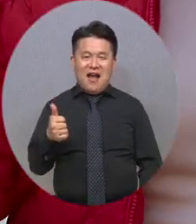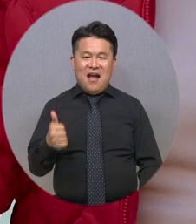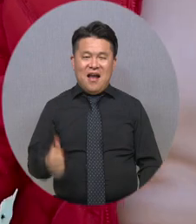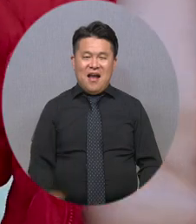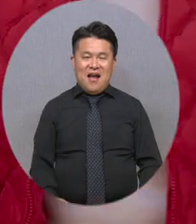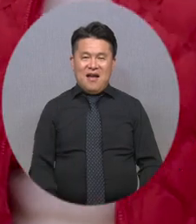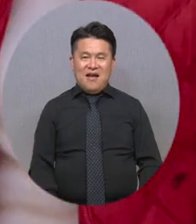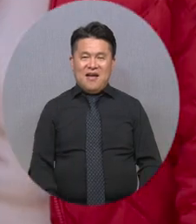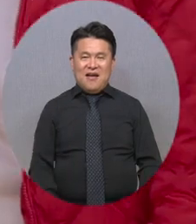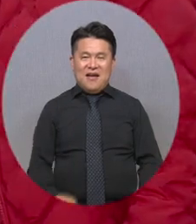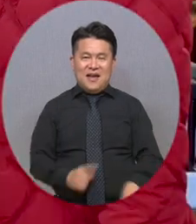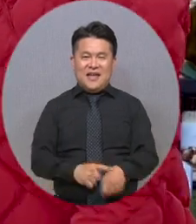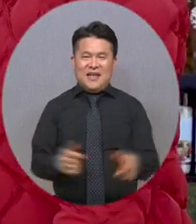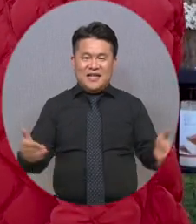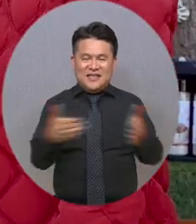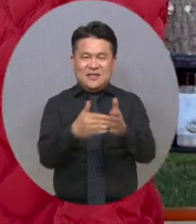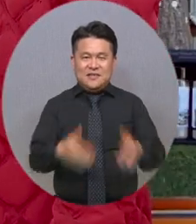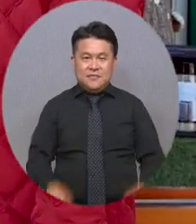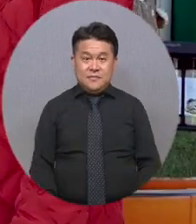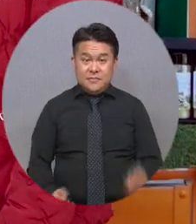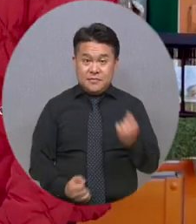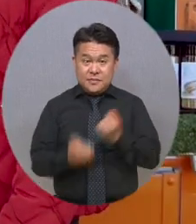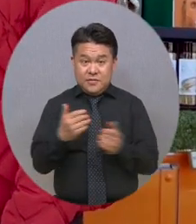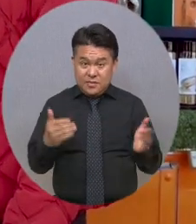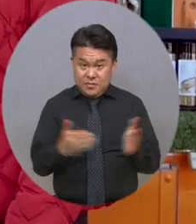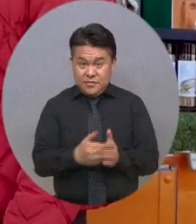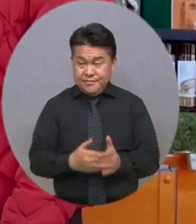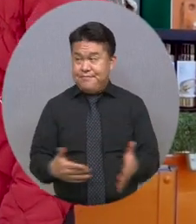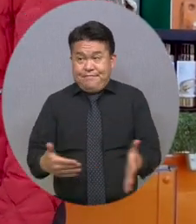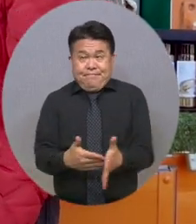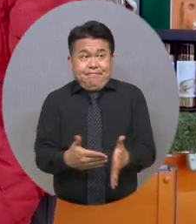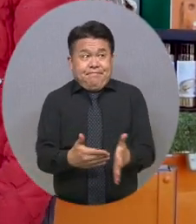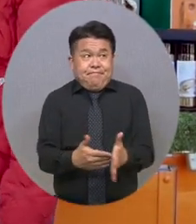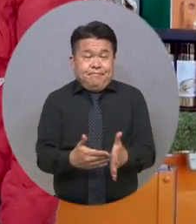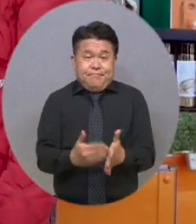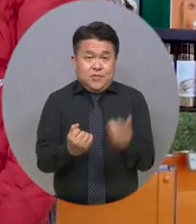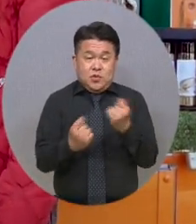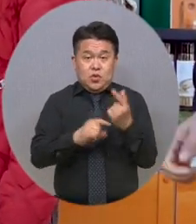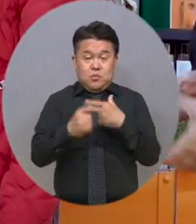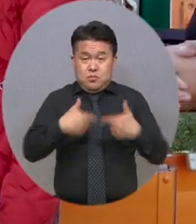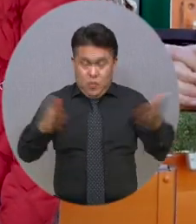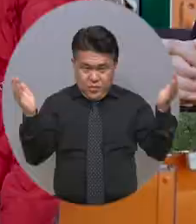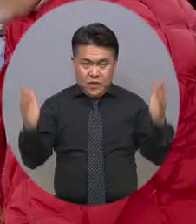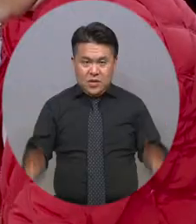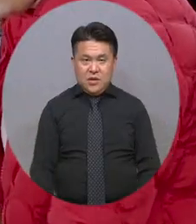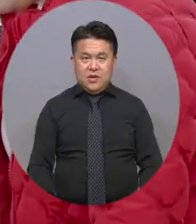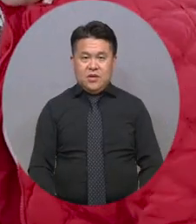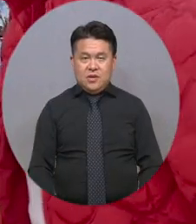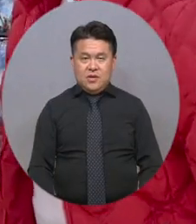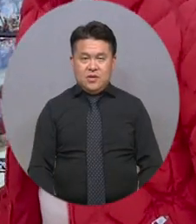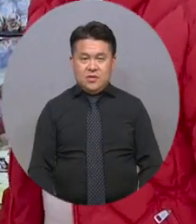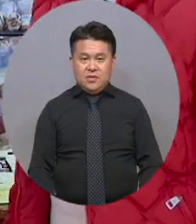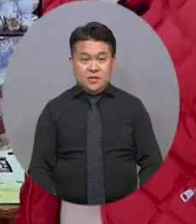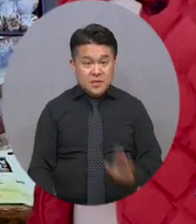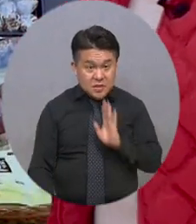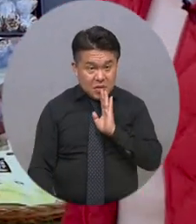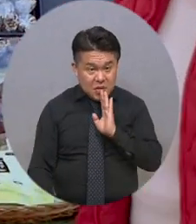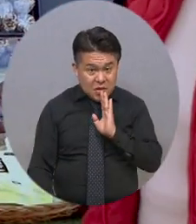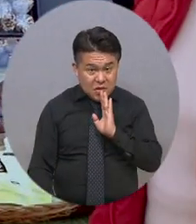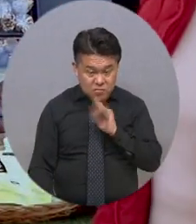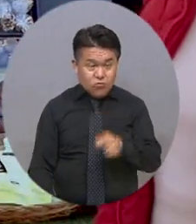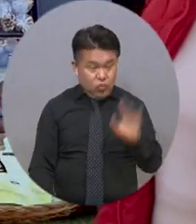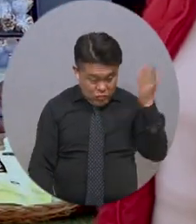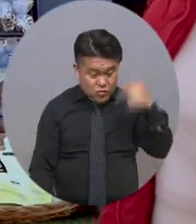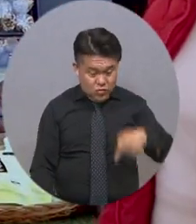오! 땡이야, 땡! 이게 설명이에요, 이게? 아, 이 설명은 뭐 이걸로 끝내주는 건지 뭐가 필요해요? 아, 근데 이게 진짜 이렇게 됐어요? 어,